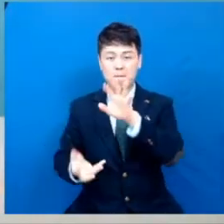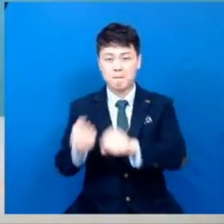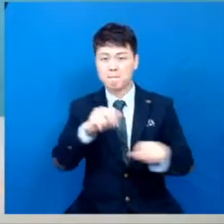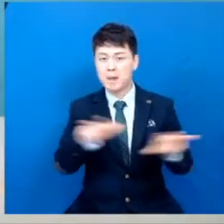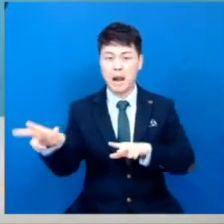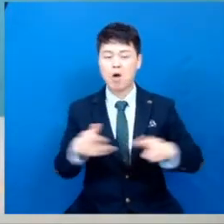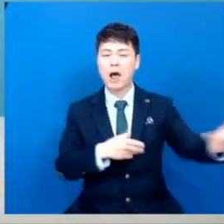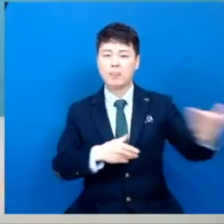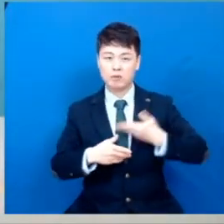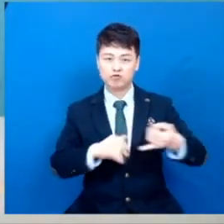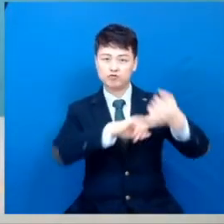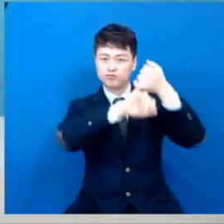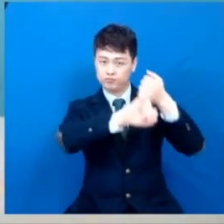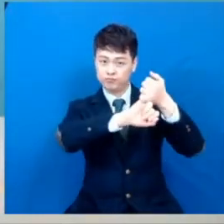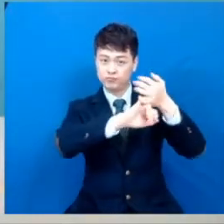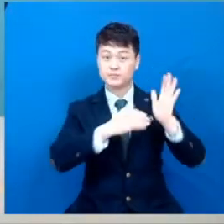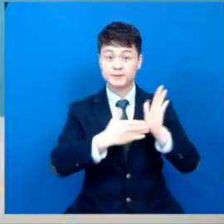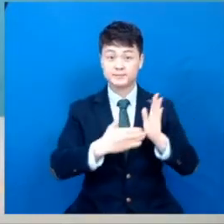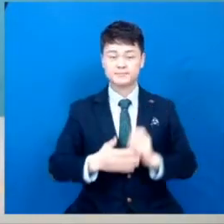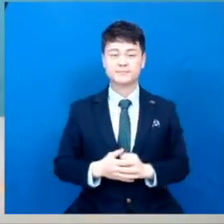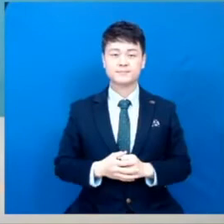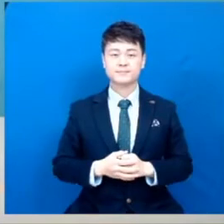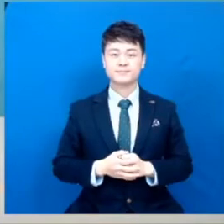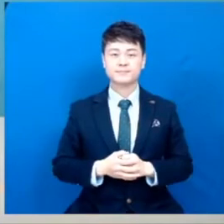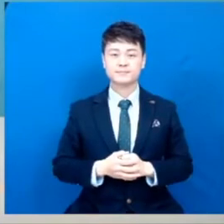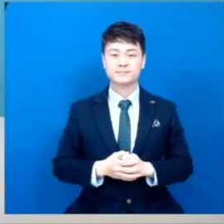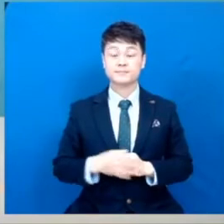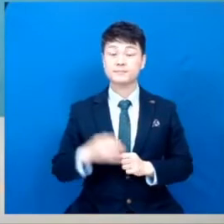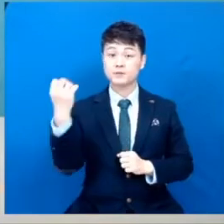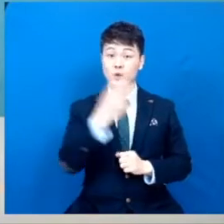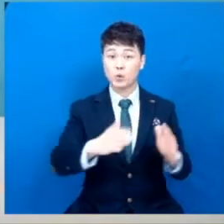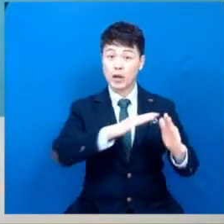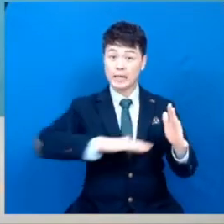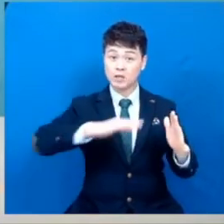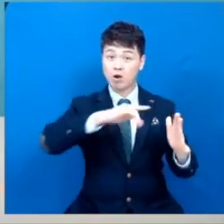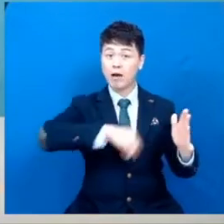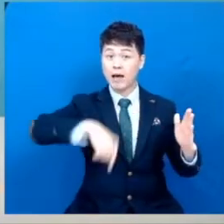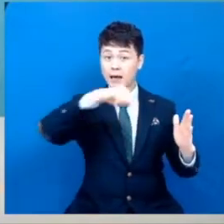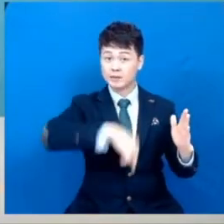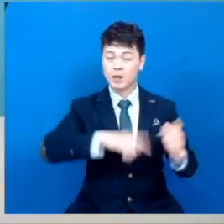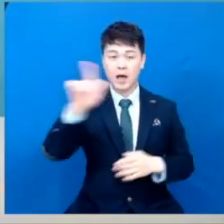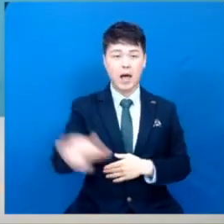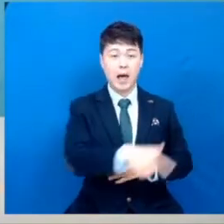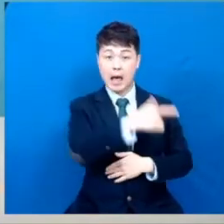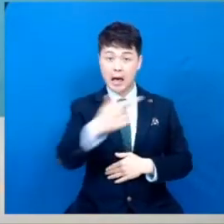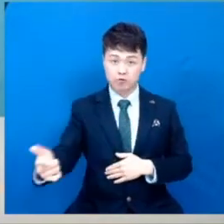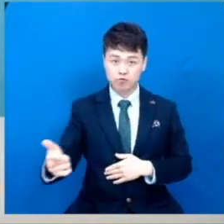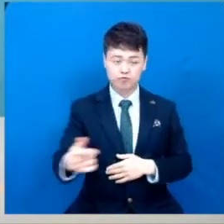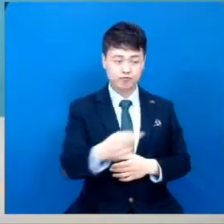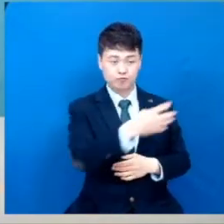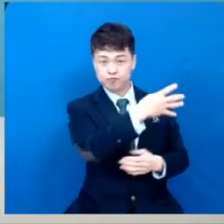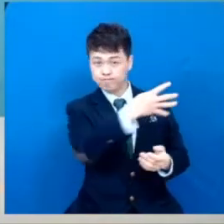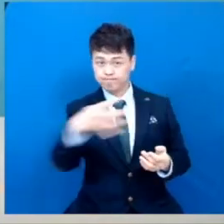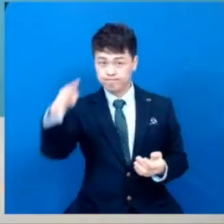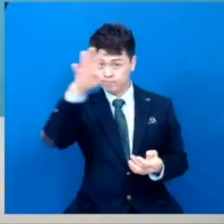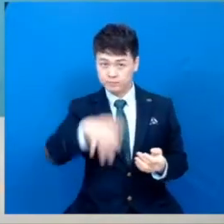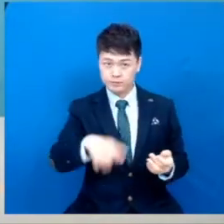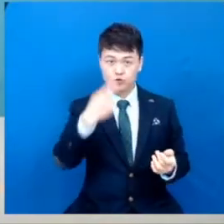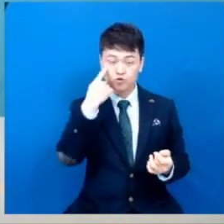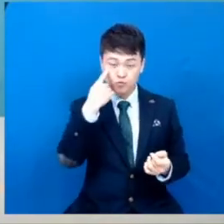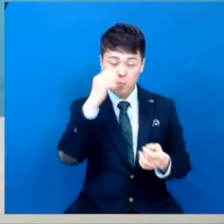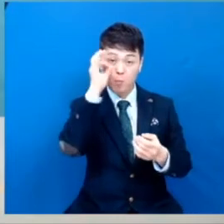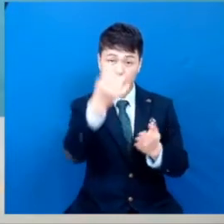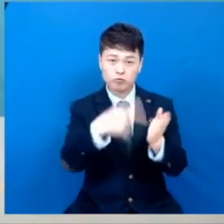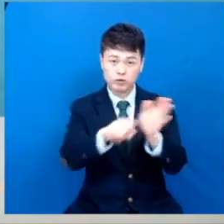안내 주기를 약속했습니다 또한 가정 내에서도 하루 일과를 시각적으로 인지할 수 있도록